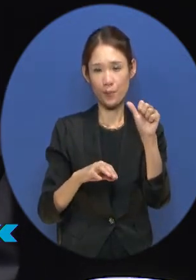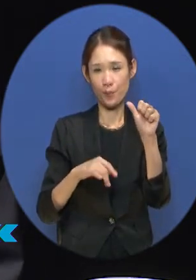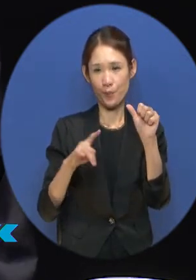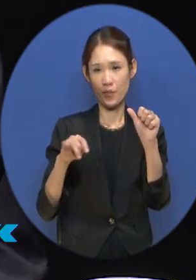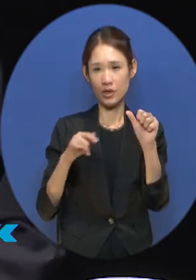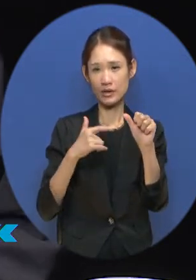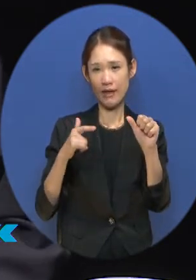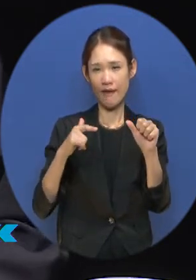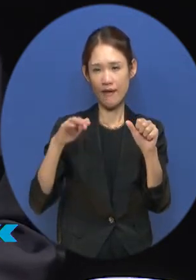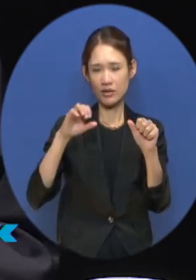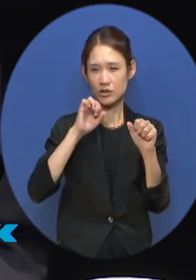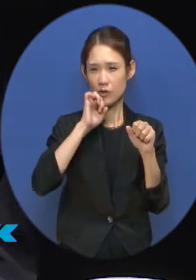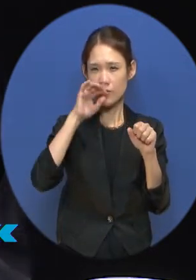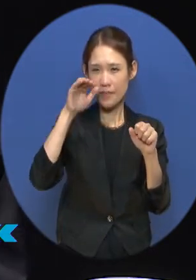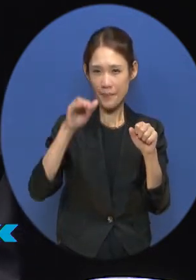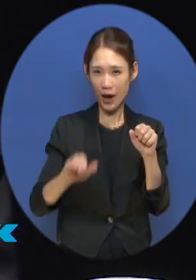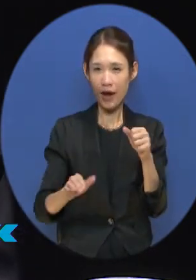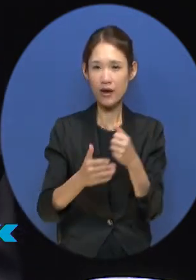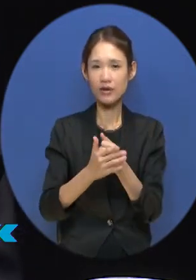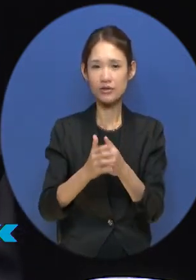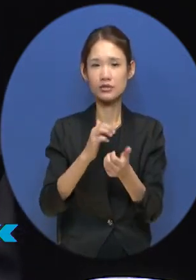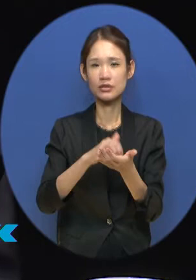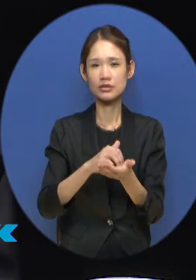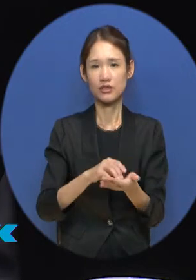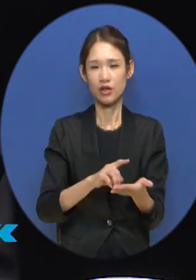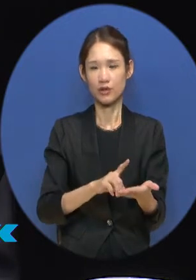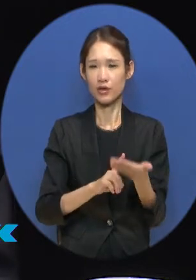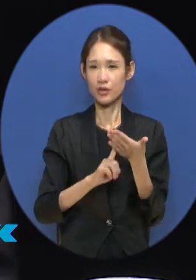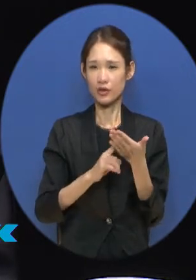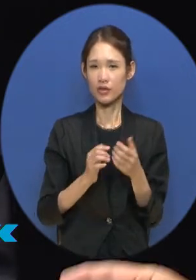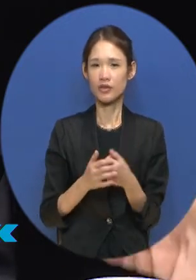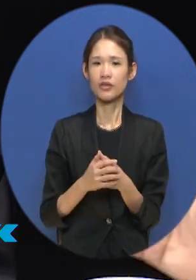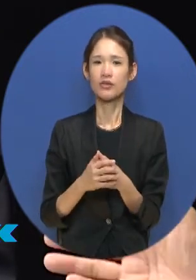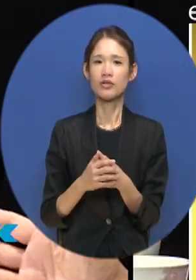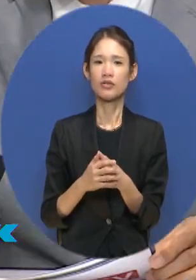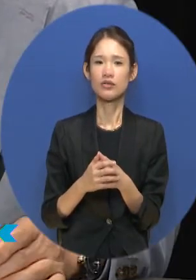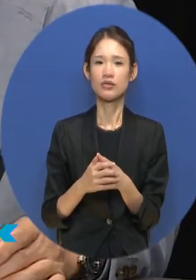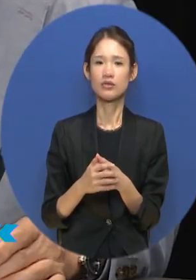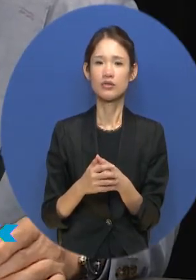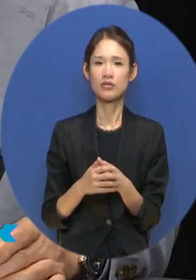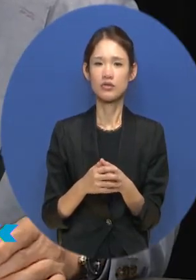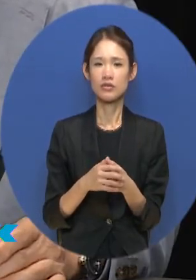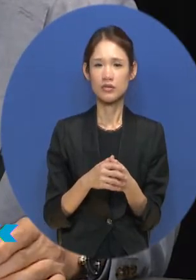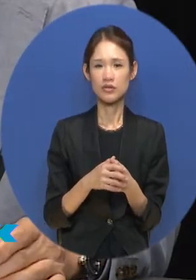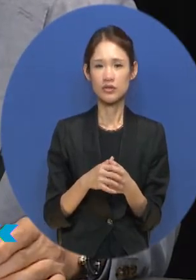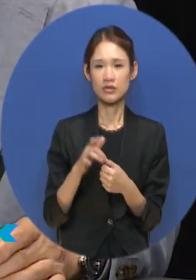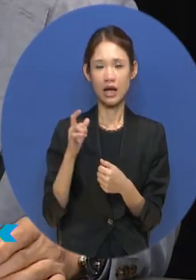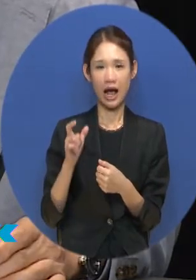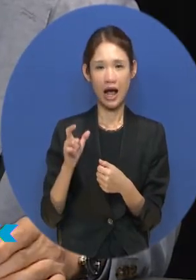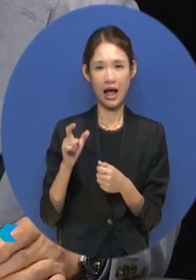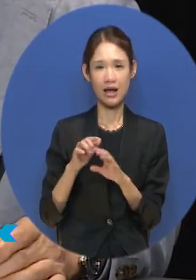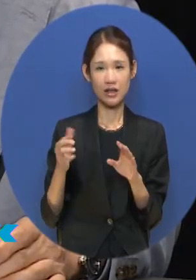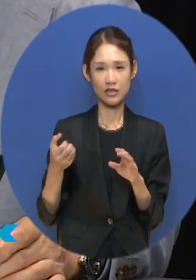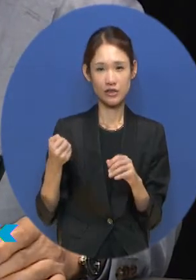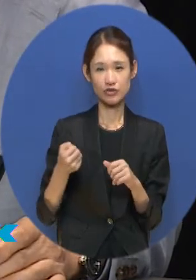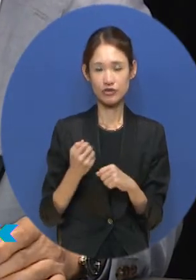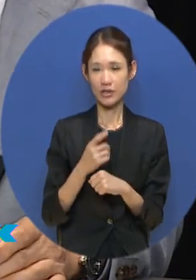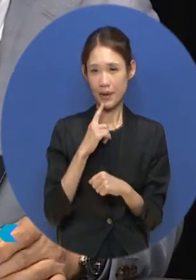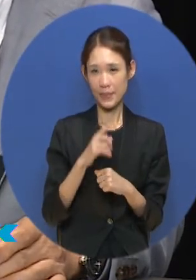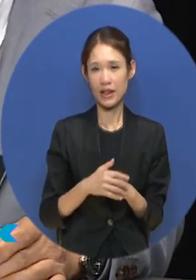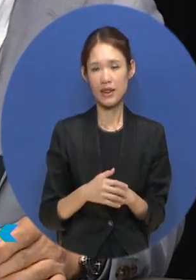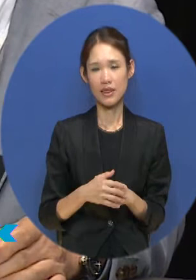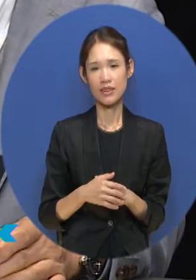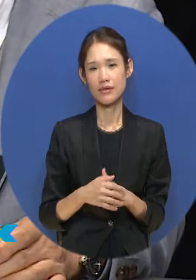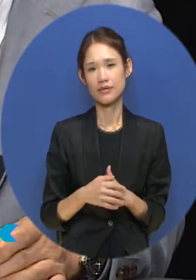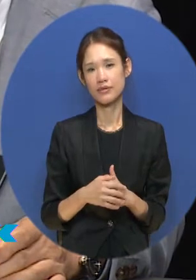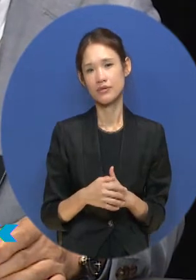네. 아주 낮은 값이 네. 지금 책정이 됐으면서 낮은 값은 강한 기준이죠. 강한 기준이 되는 겁니다.